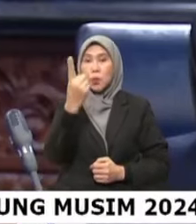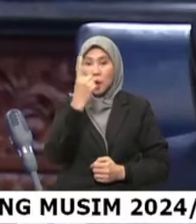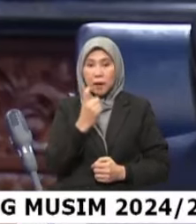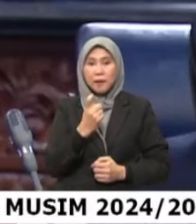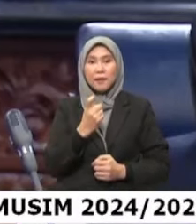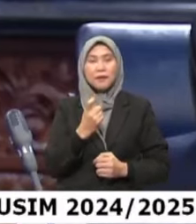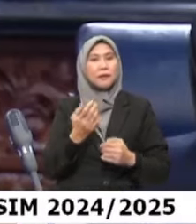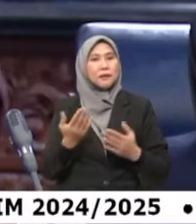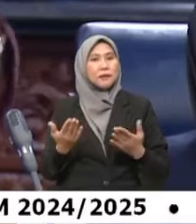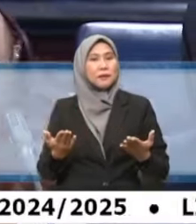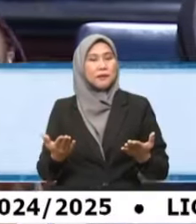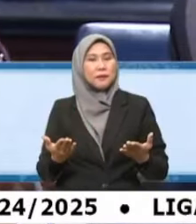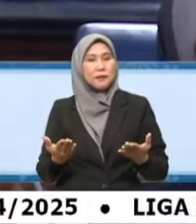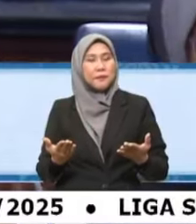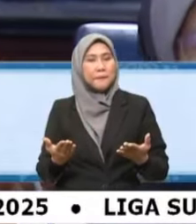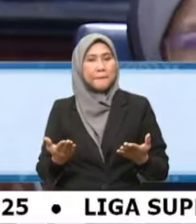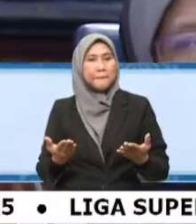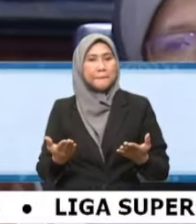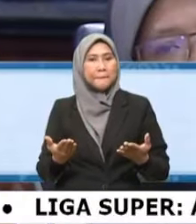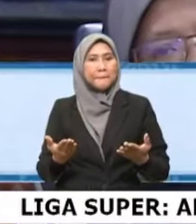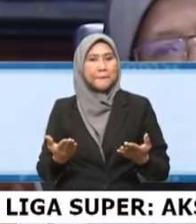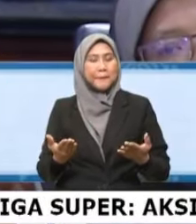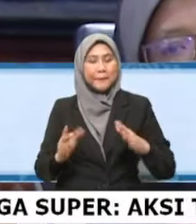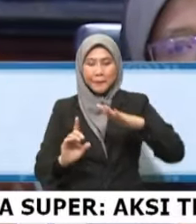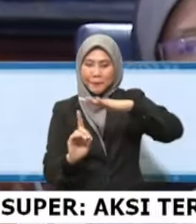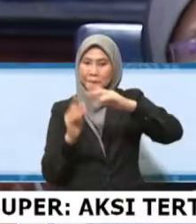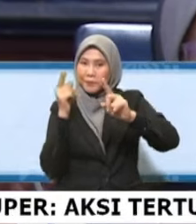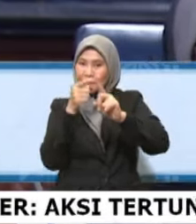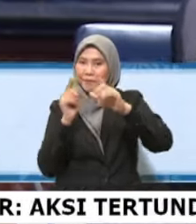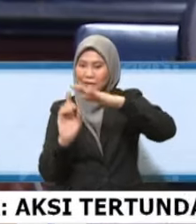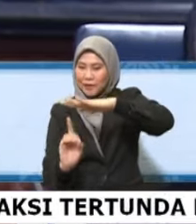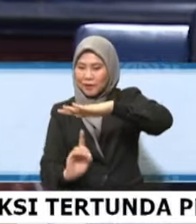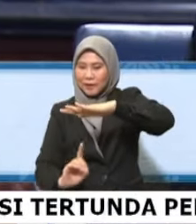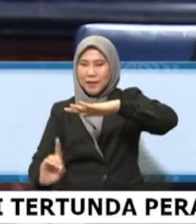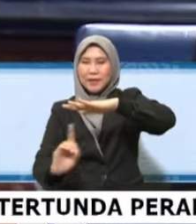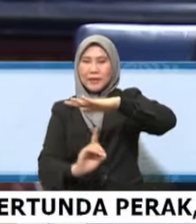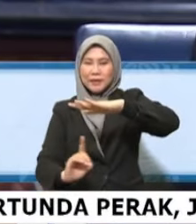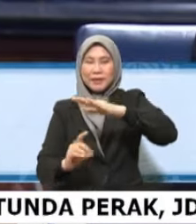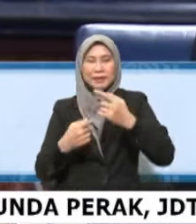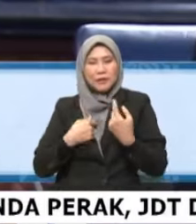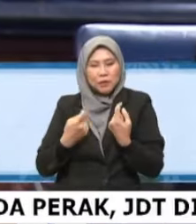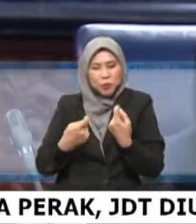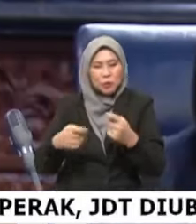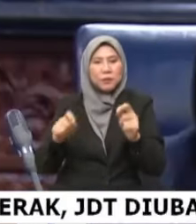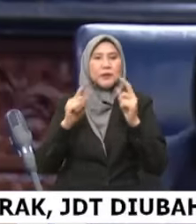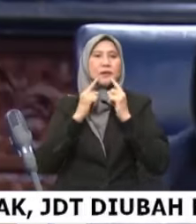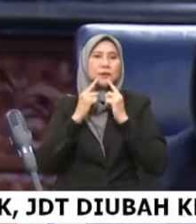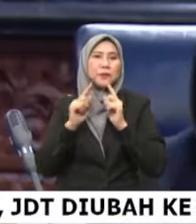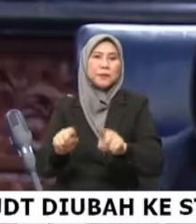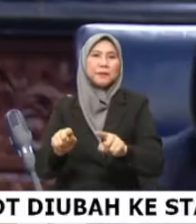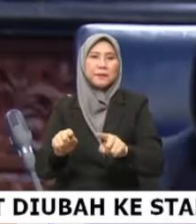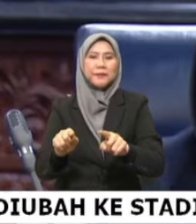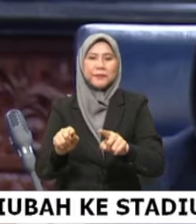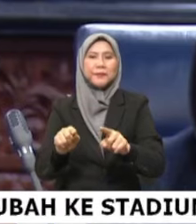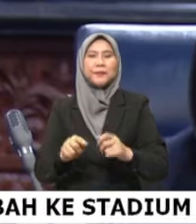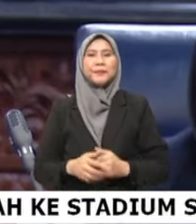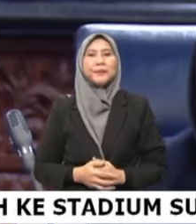merupakan soalan yang agak berbentuk dasar, ya. Jadi saya cuba juga jawab dari aspek yang